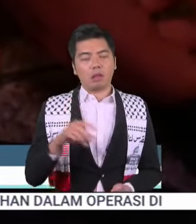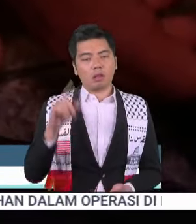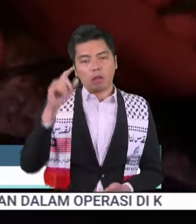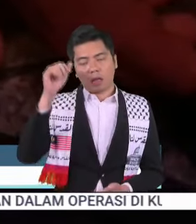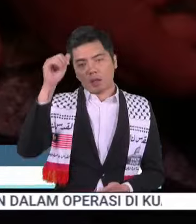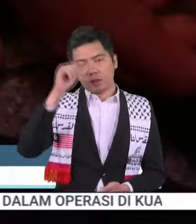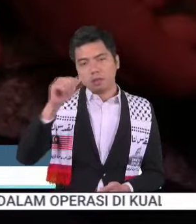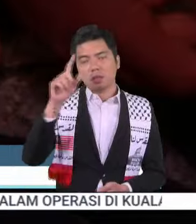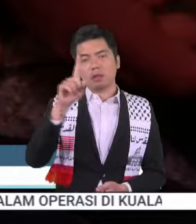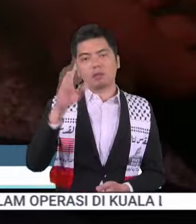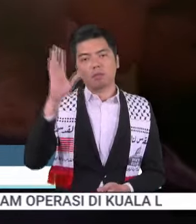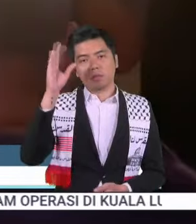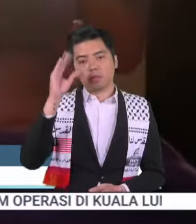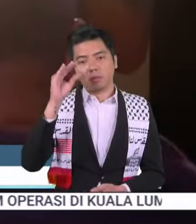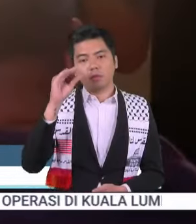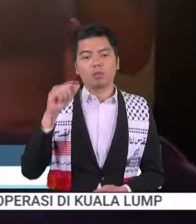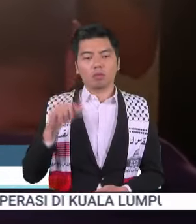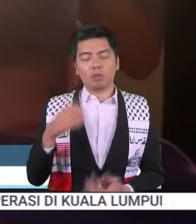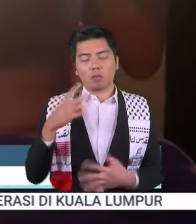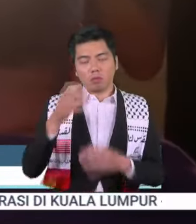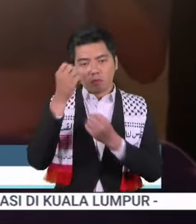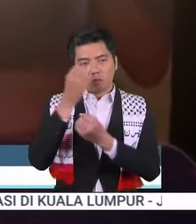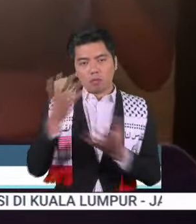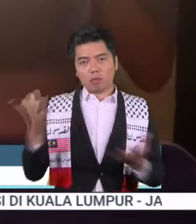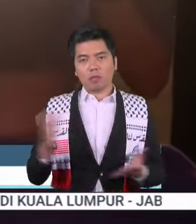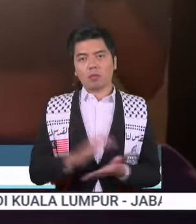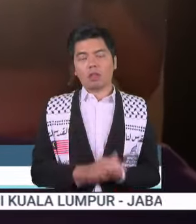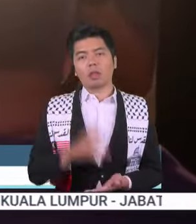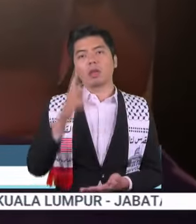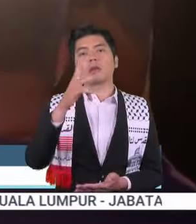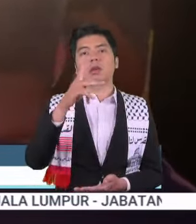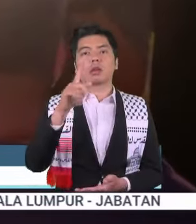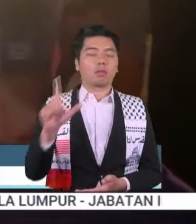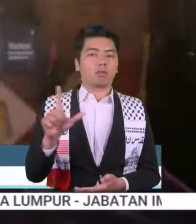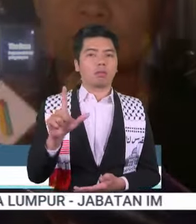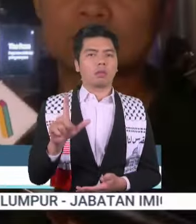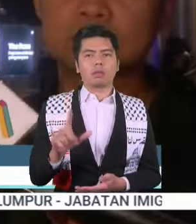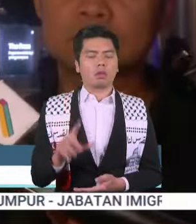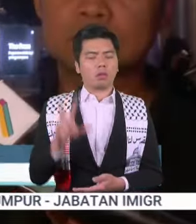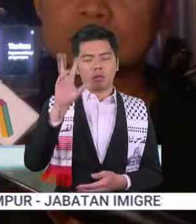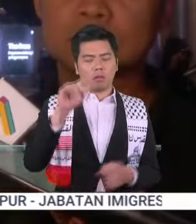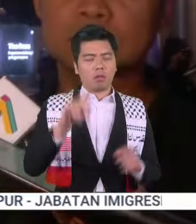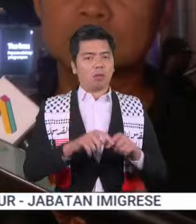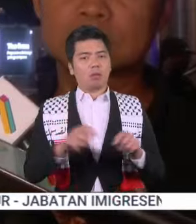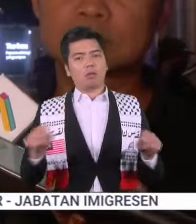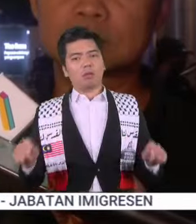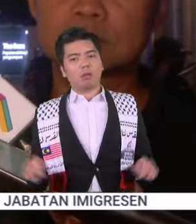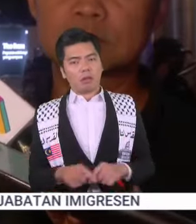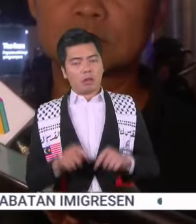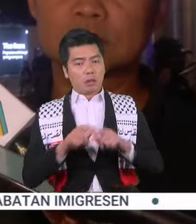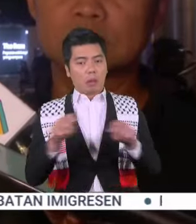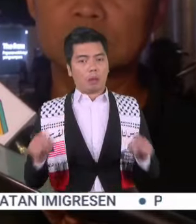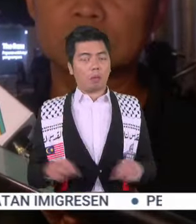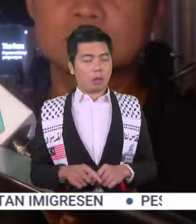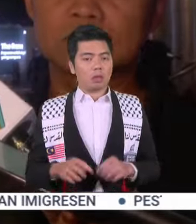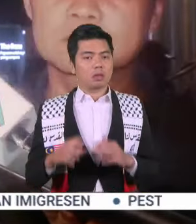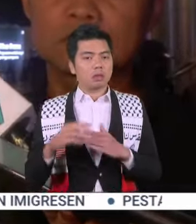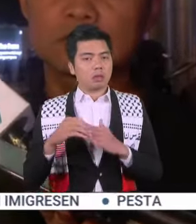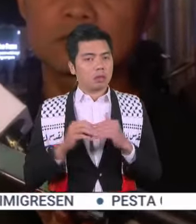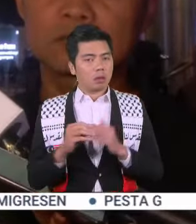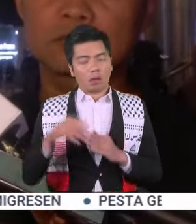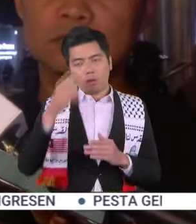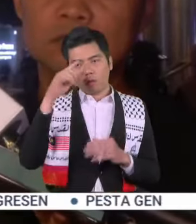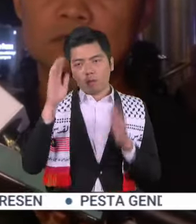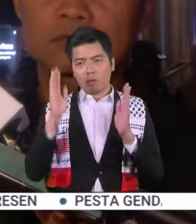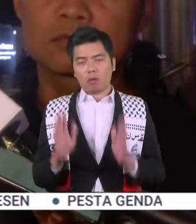lelaki. Ingin dimaklumkan bahawa Kuala Lumpur bukan suatu yang kawasan yang kondusif dan selesa